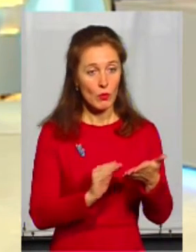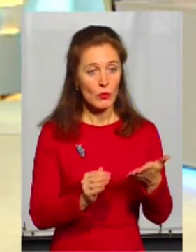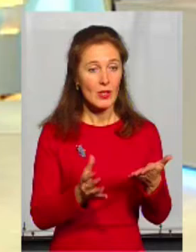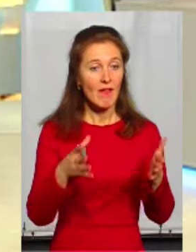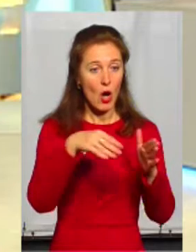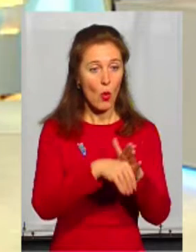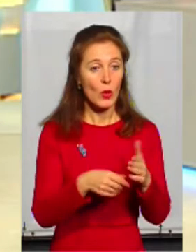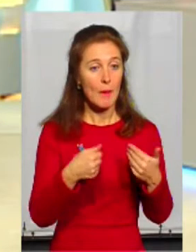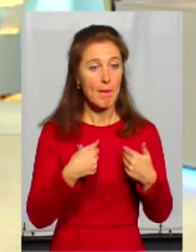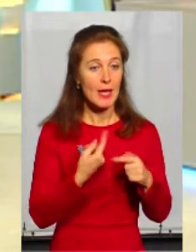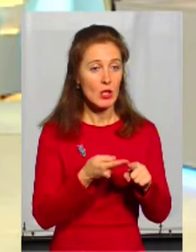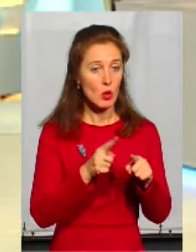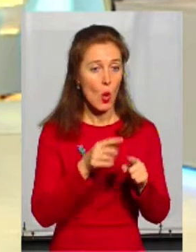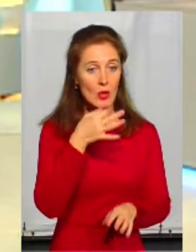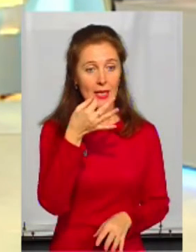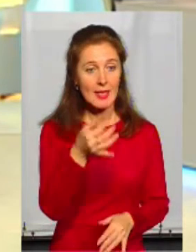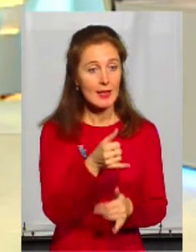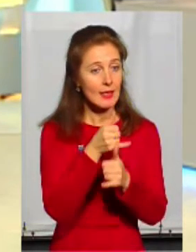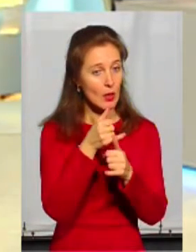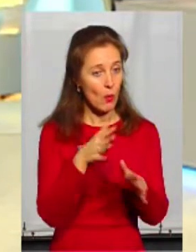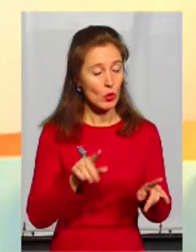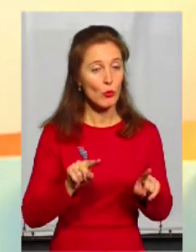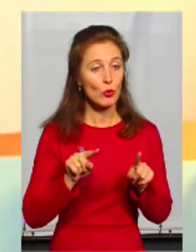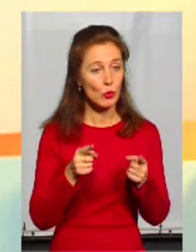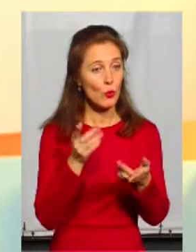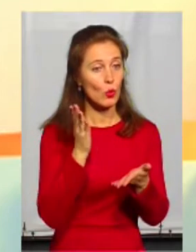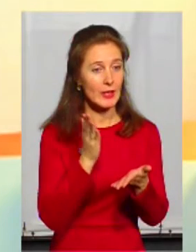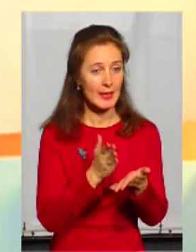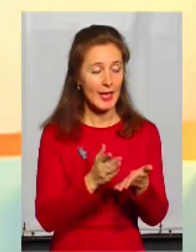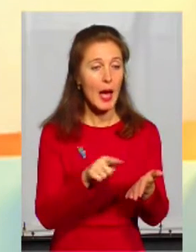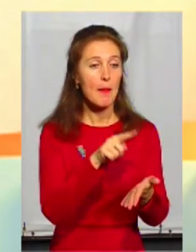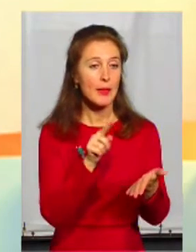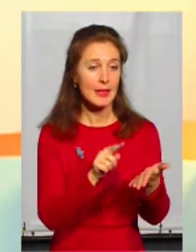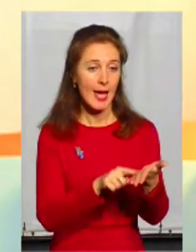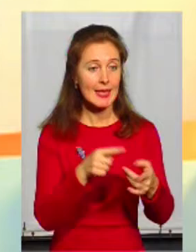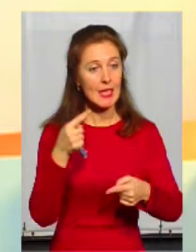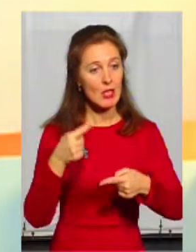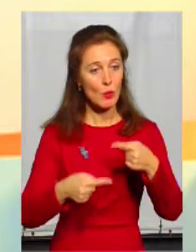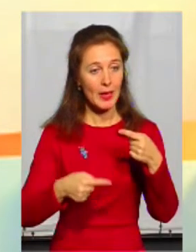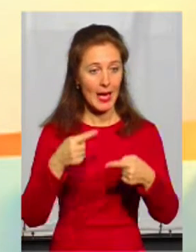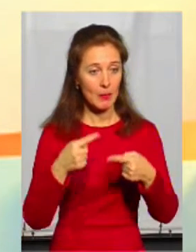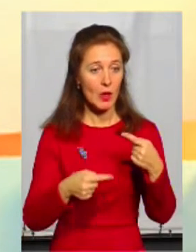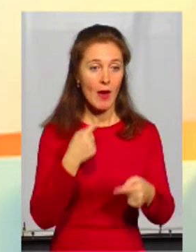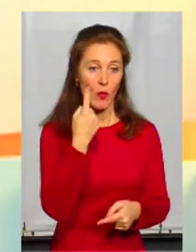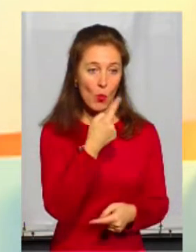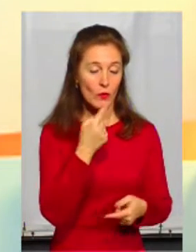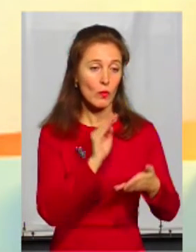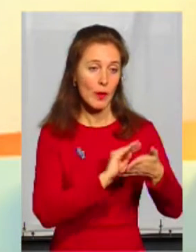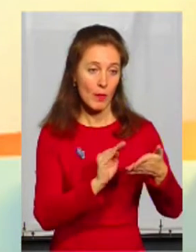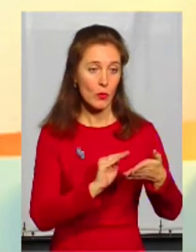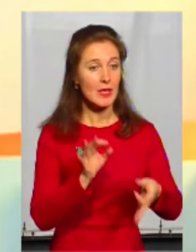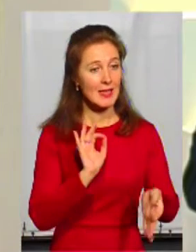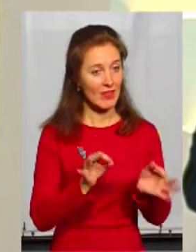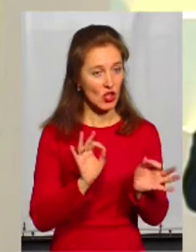можемо цього сказати. Тому є питання і суперечності в новому правописі,